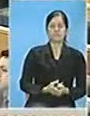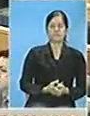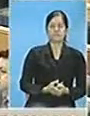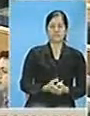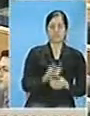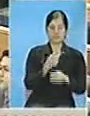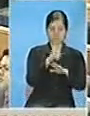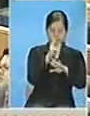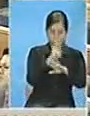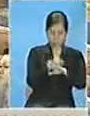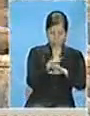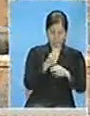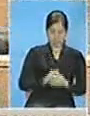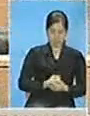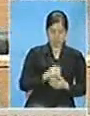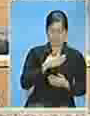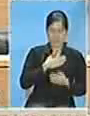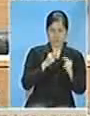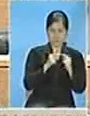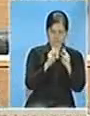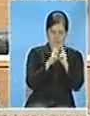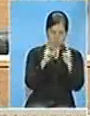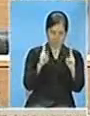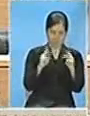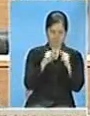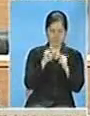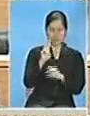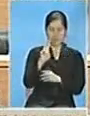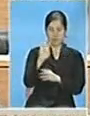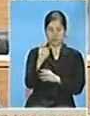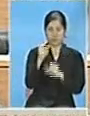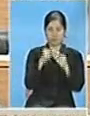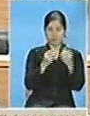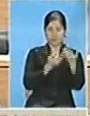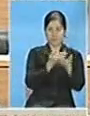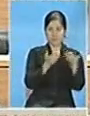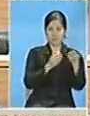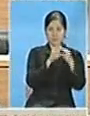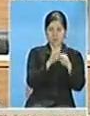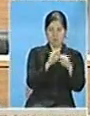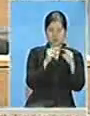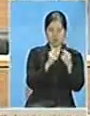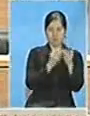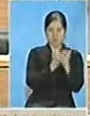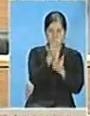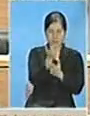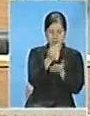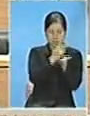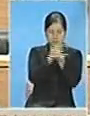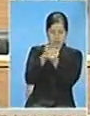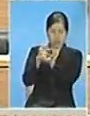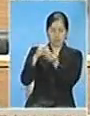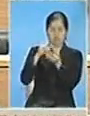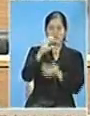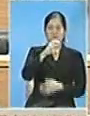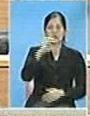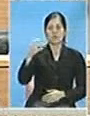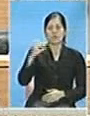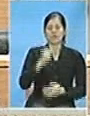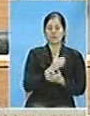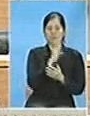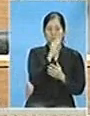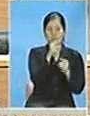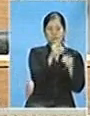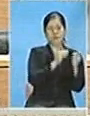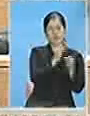ท่านประธานครับในฐานะที่ผมเป็นกรรมการวิสามัญพิจารณาเรื่องของการจัดซื้อ CCTV ถ้าปล่อยให้ท่านจิรายุพูด